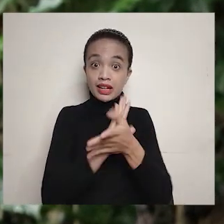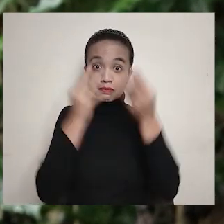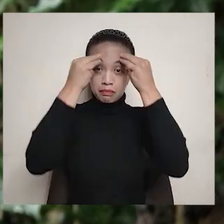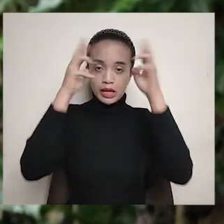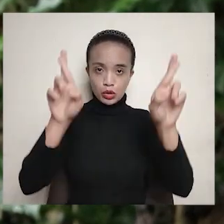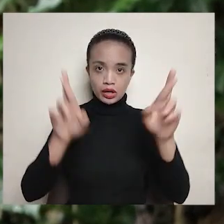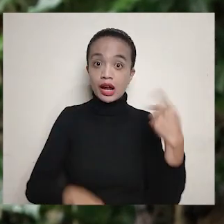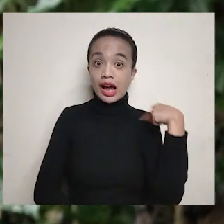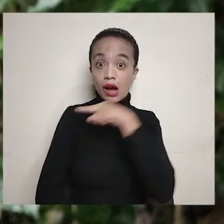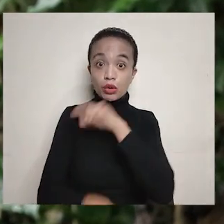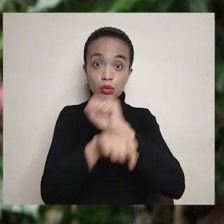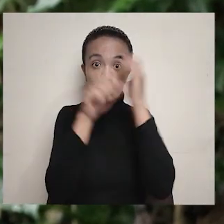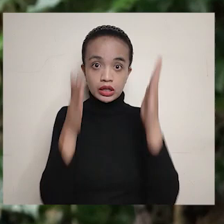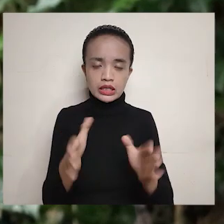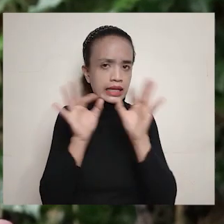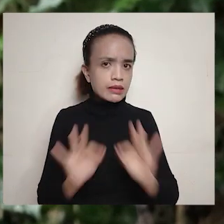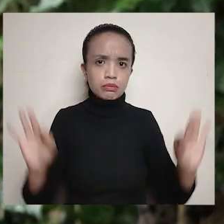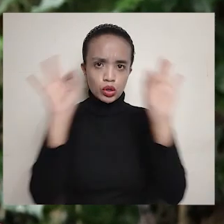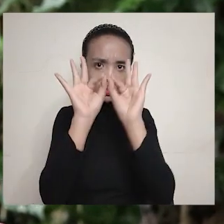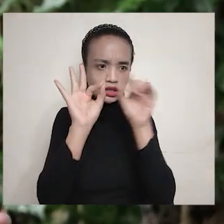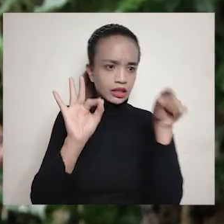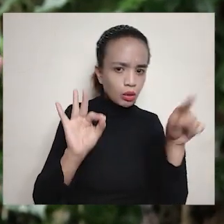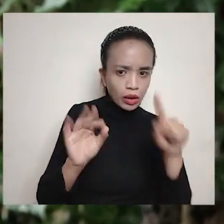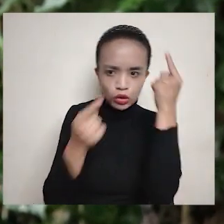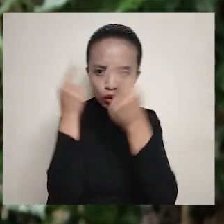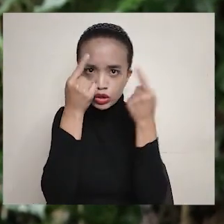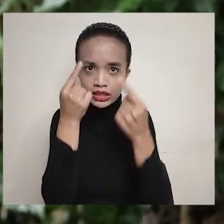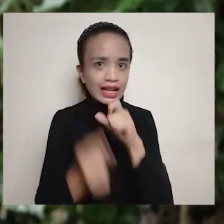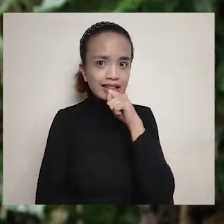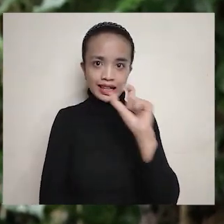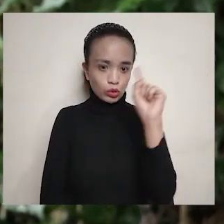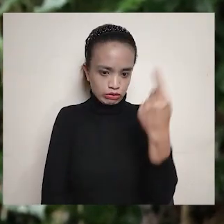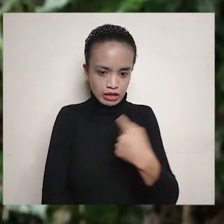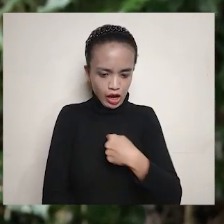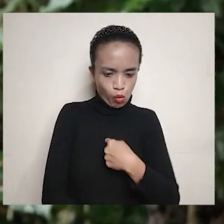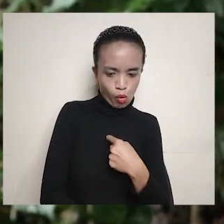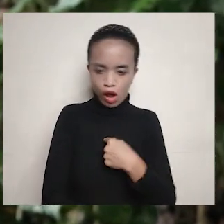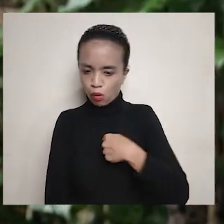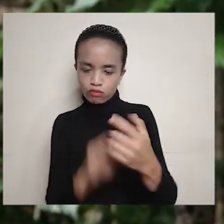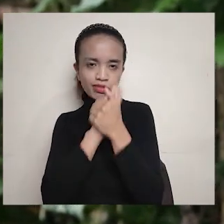yung pananaw ng mga heads of offices sa kanyang mga employees. No? Hindi yung ikaw lang yung magaling.